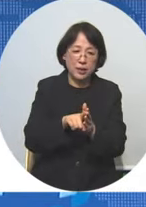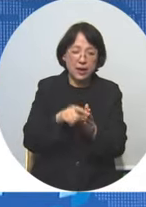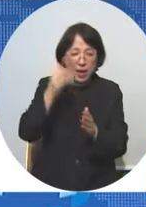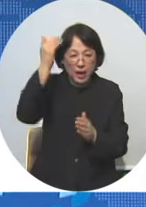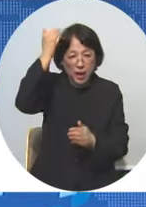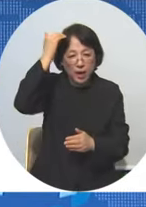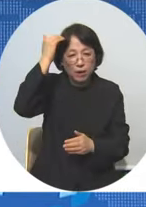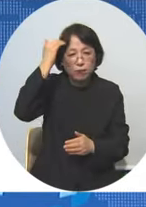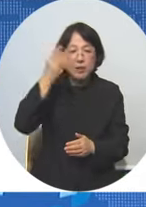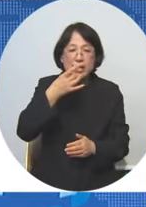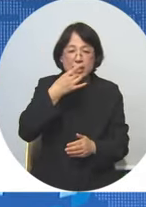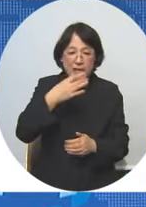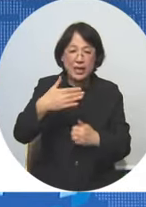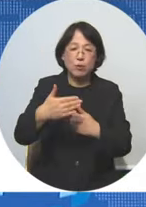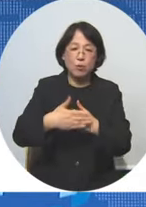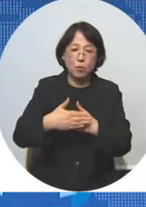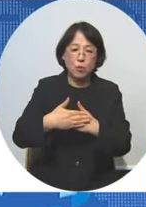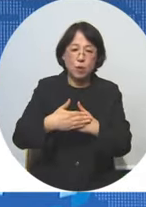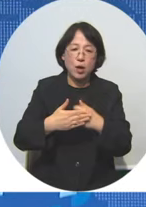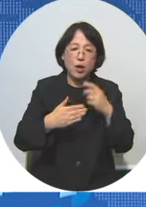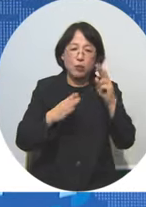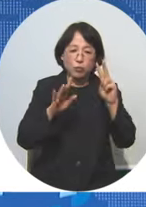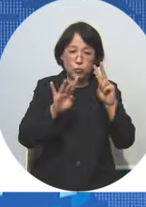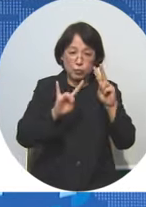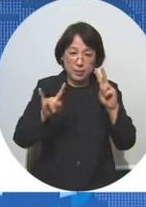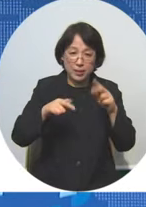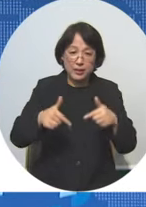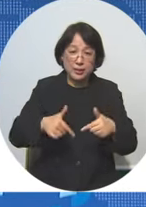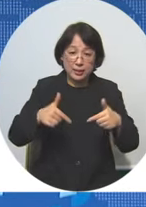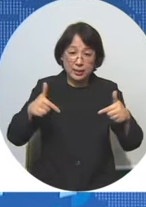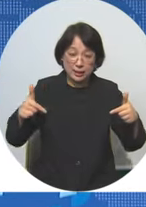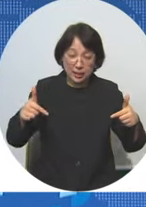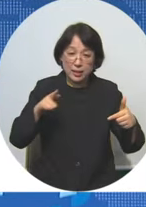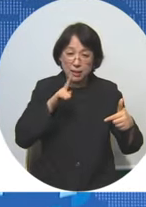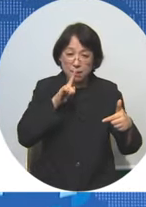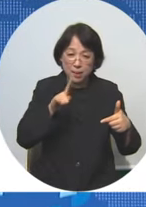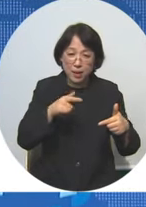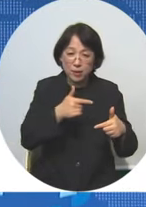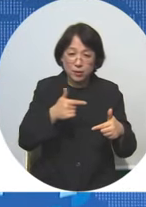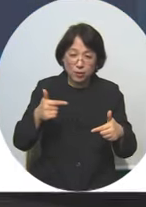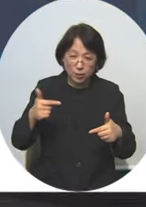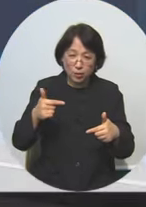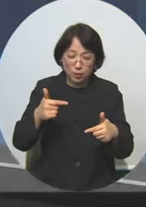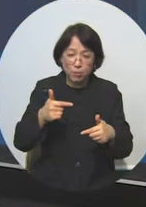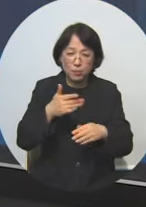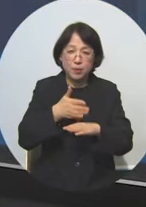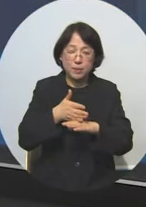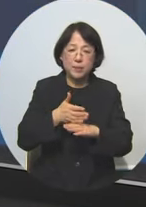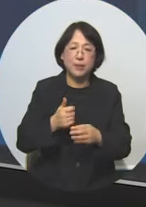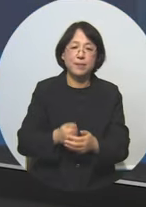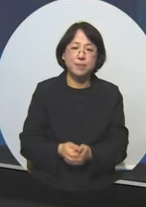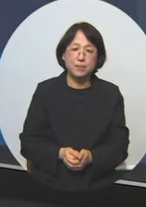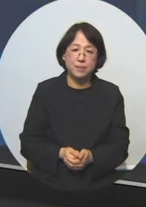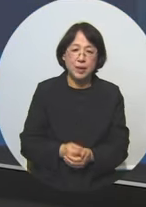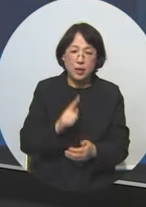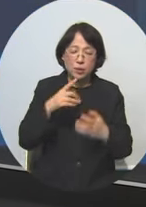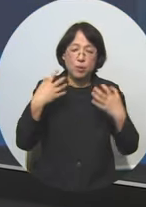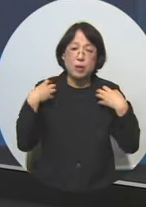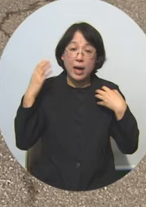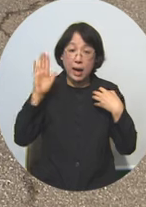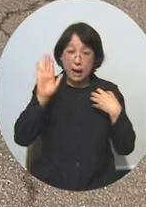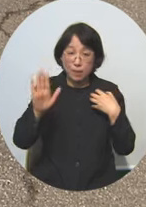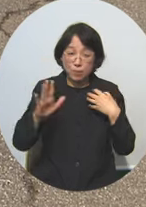for most vulnerable people in 11 countries, including Bangladesh. 정부는 앞으로 식량